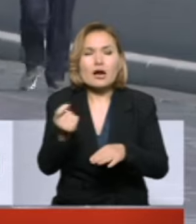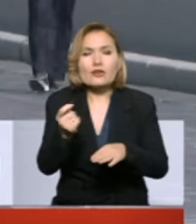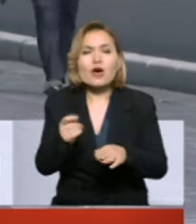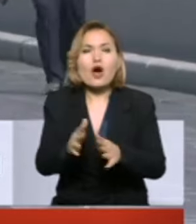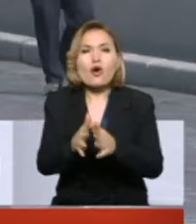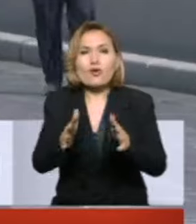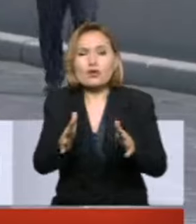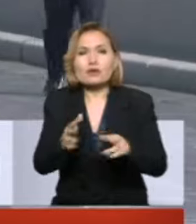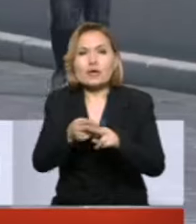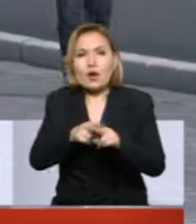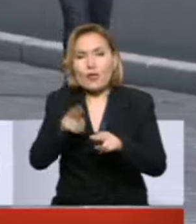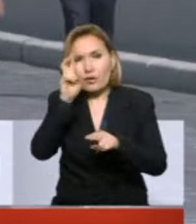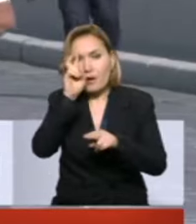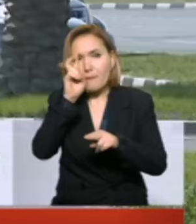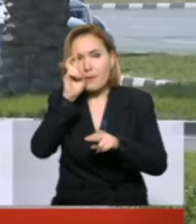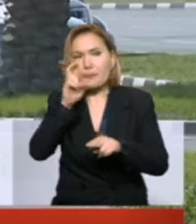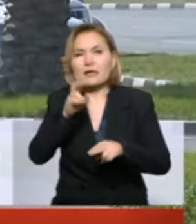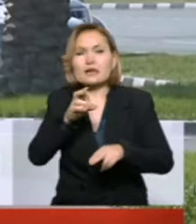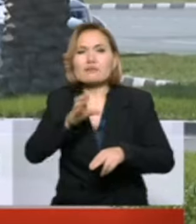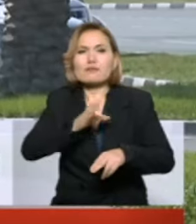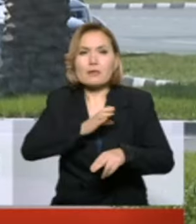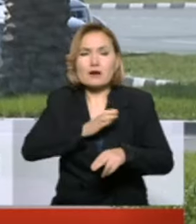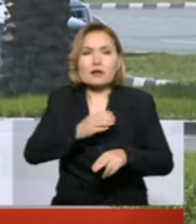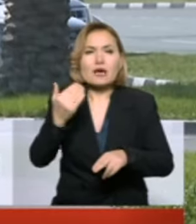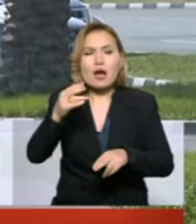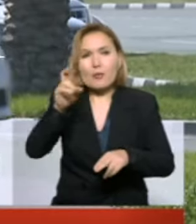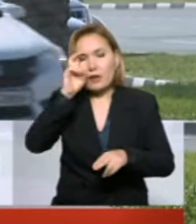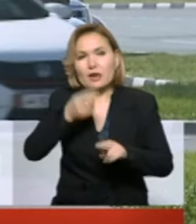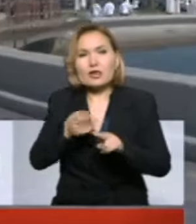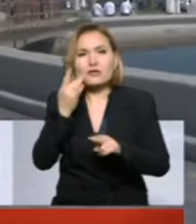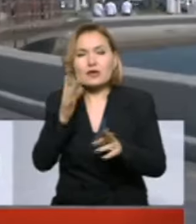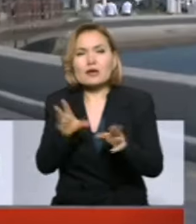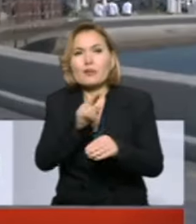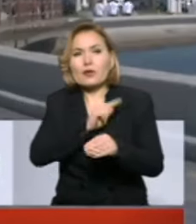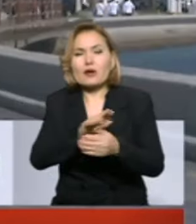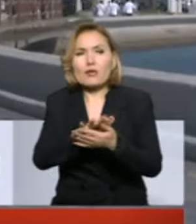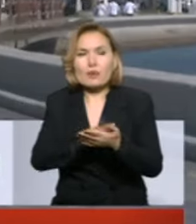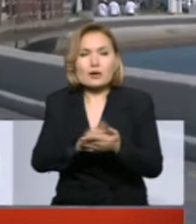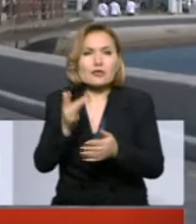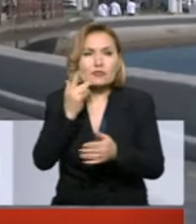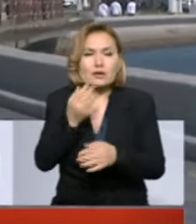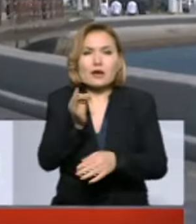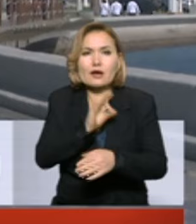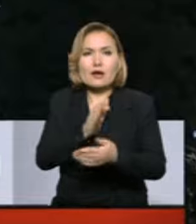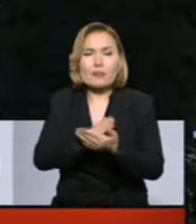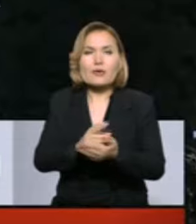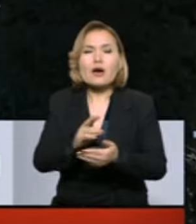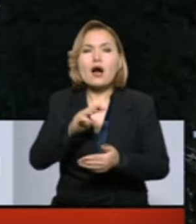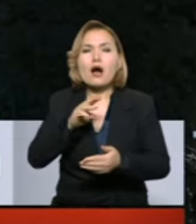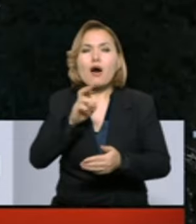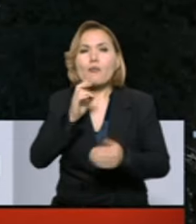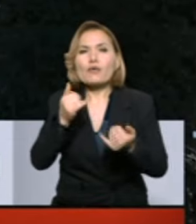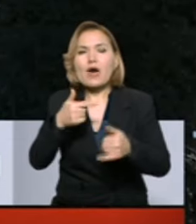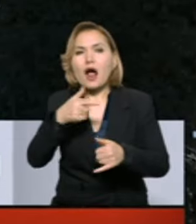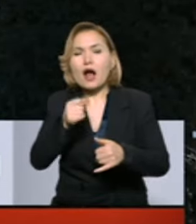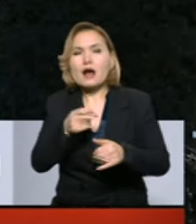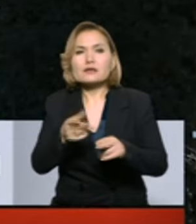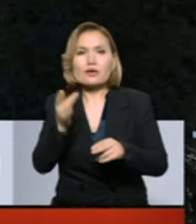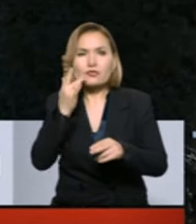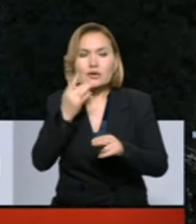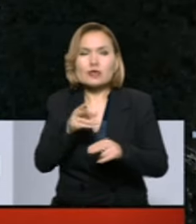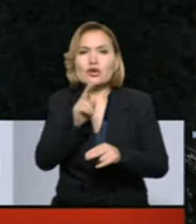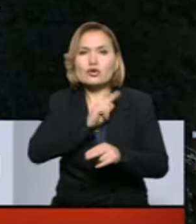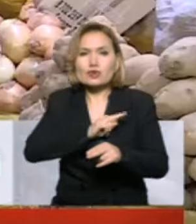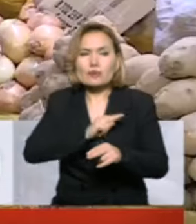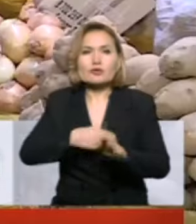ел. Сондықтан сауда көлемін арттырып, байланысты бекемдеу қай жағынан да тиімді дейді сарапшылар, бірақ мұнай мен газдың үстінде отырған елді